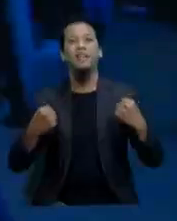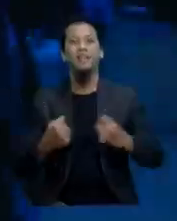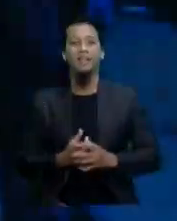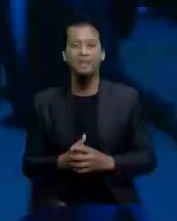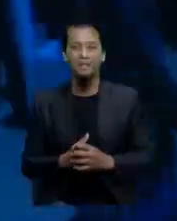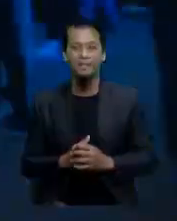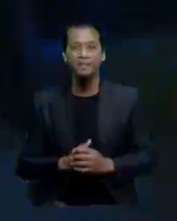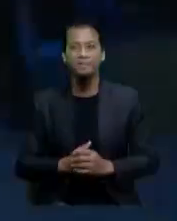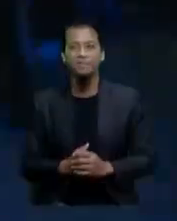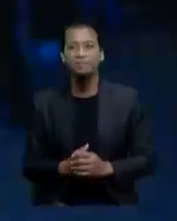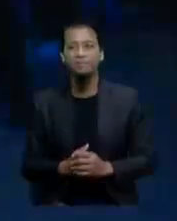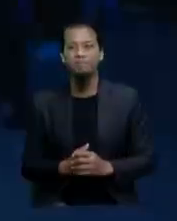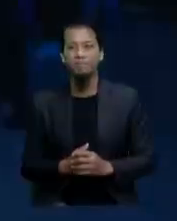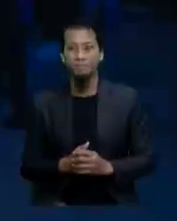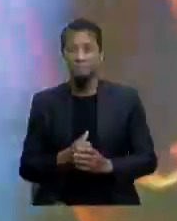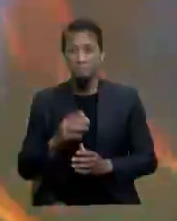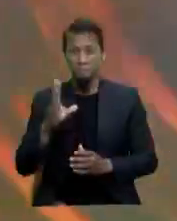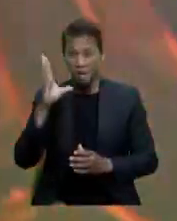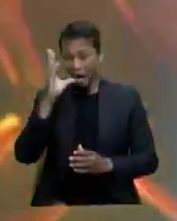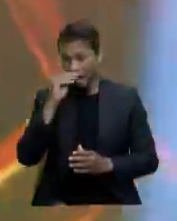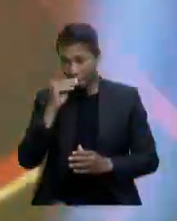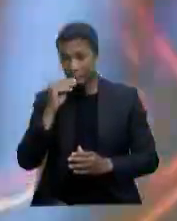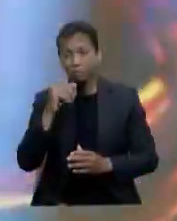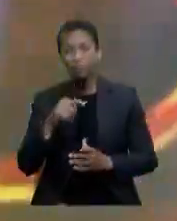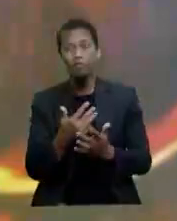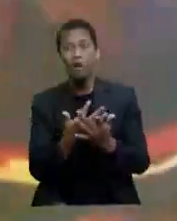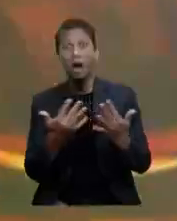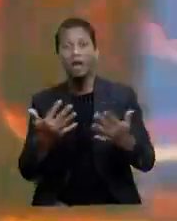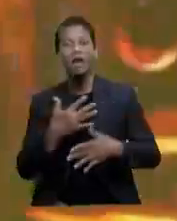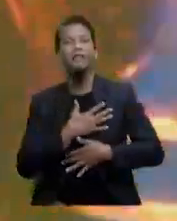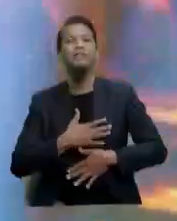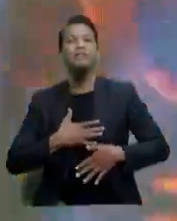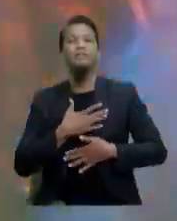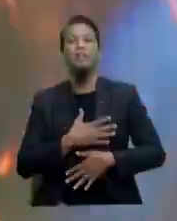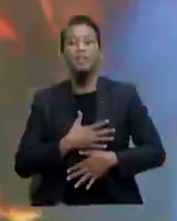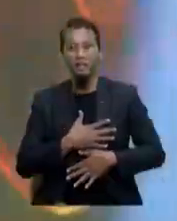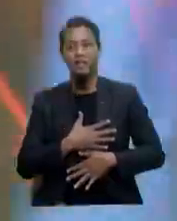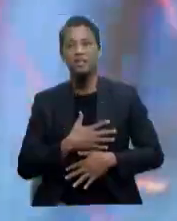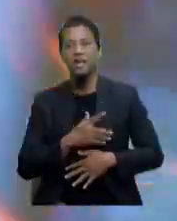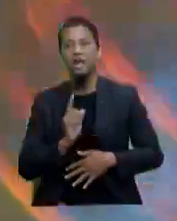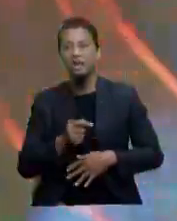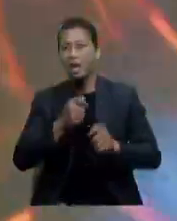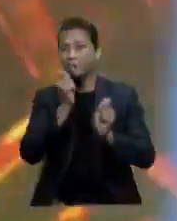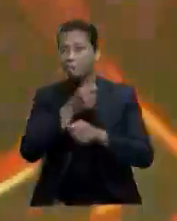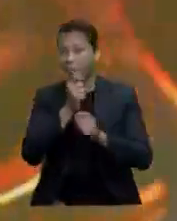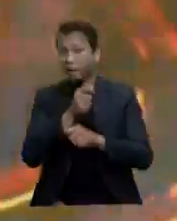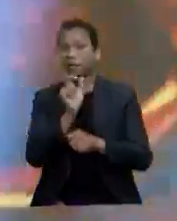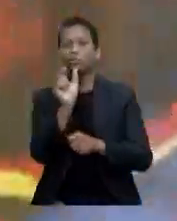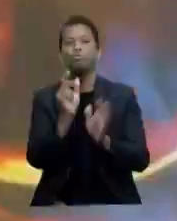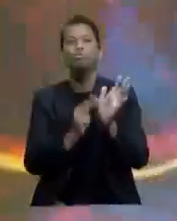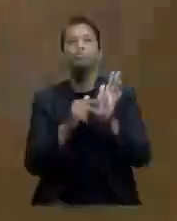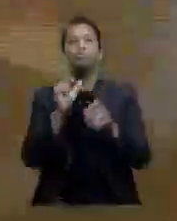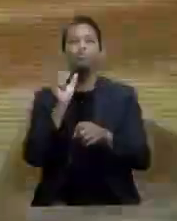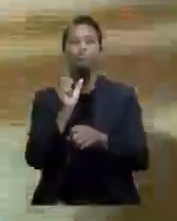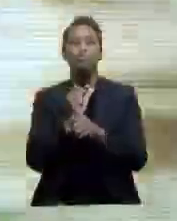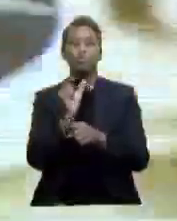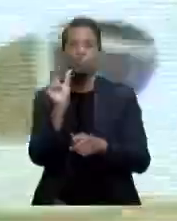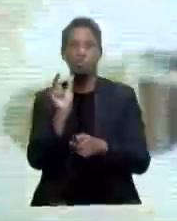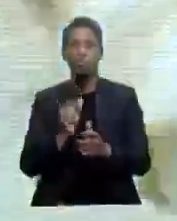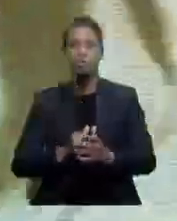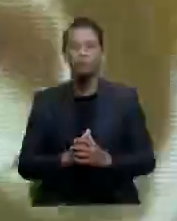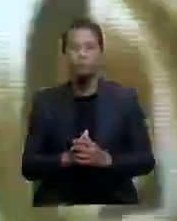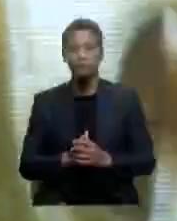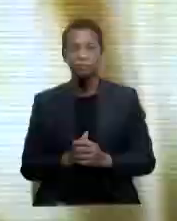Hingga malam hari, warga masih dihibur dengan penampilan band Ungu. Kota Bandung menjadi kota terakhir tur tablik akbar